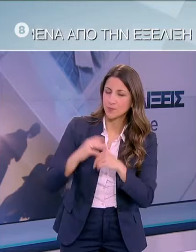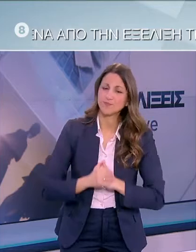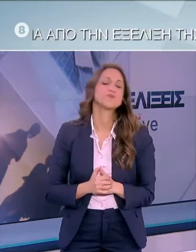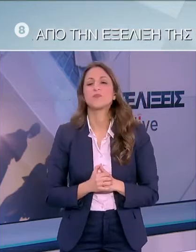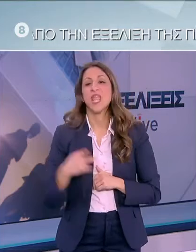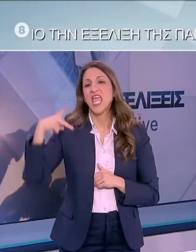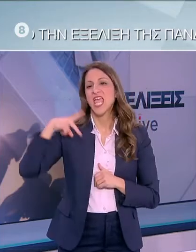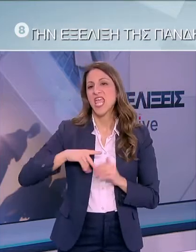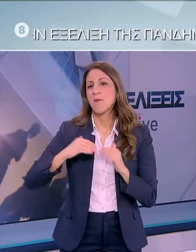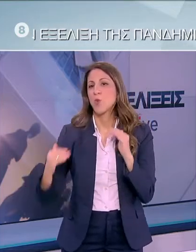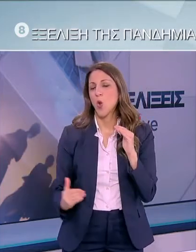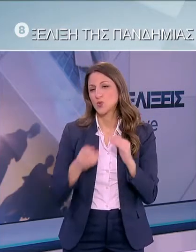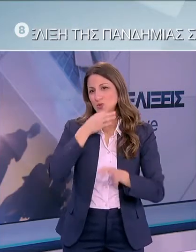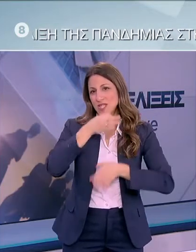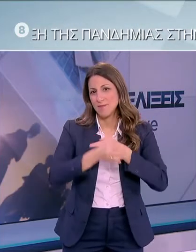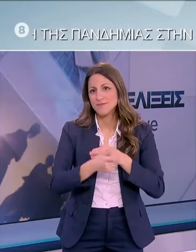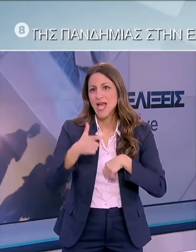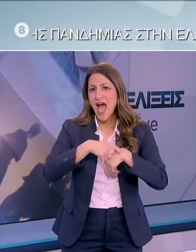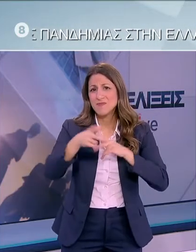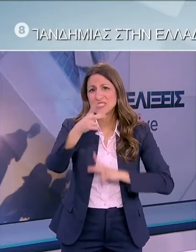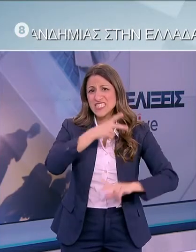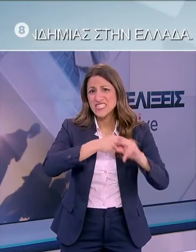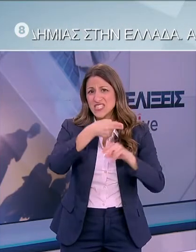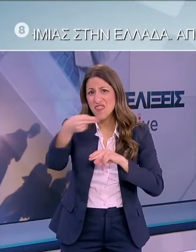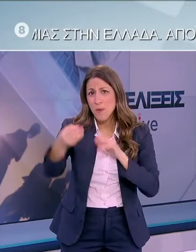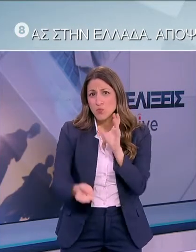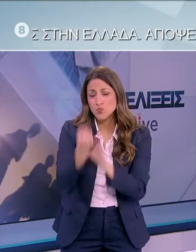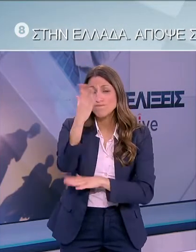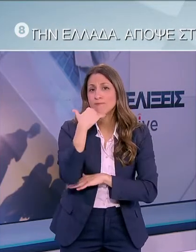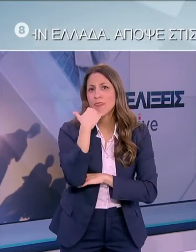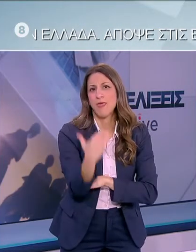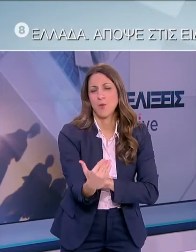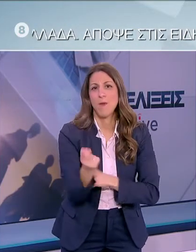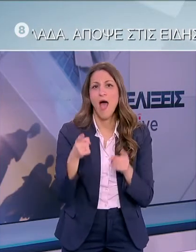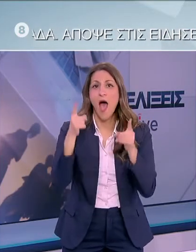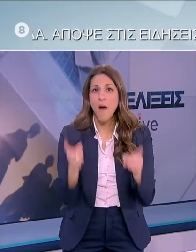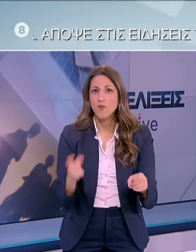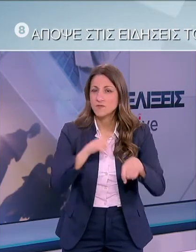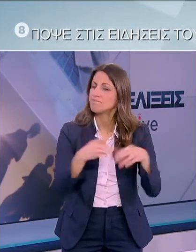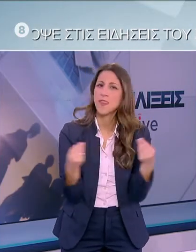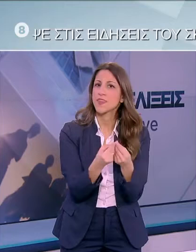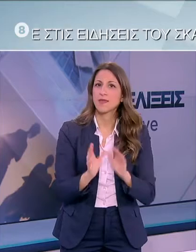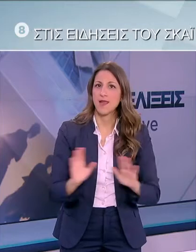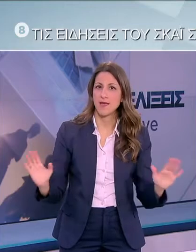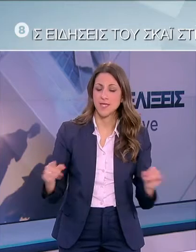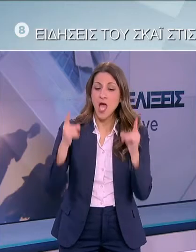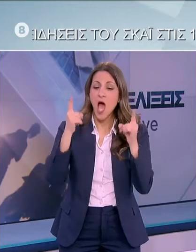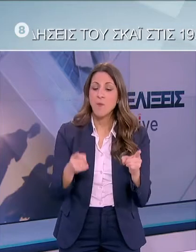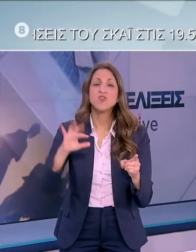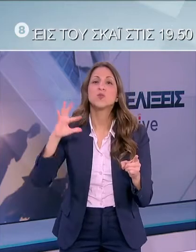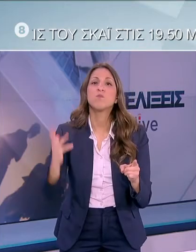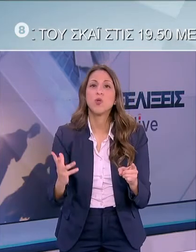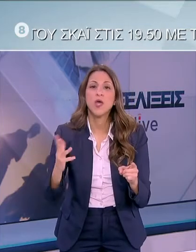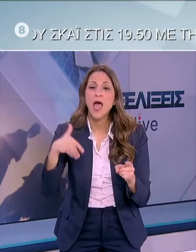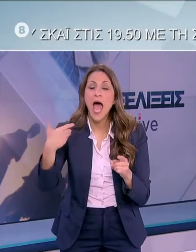συζητάμε για θέματα τα οποία δεν ξέρουμε τα πραγματικά δεδομένα. Αυτές οι αποφάσεις θα πρέπει να ληφθούν με βάση